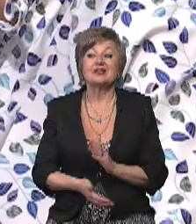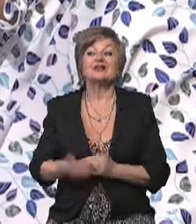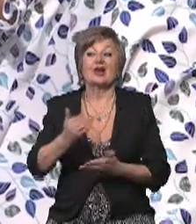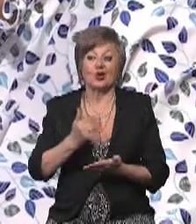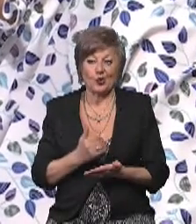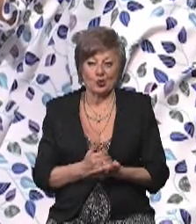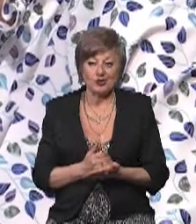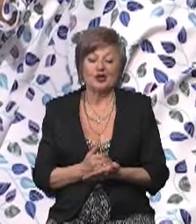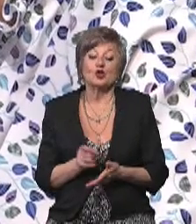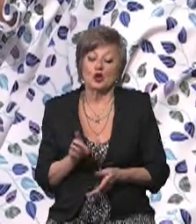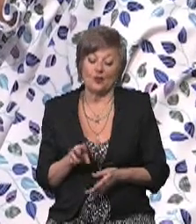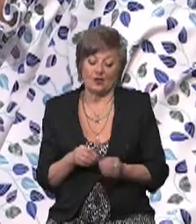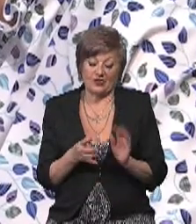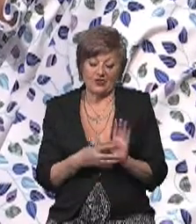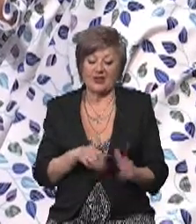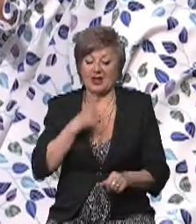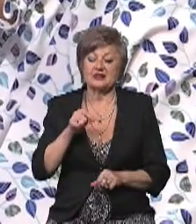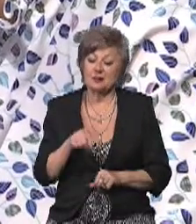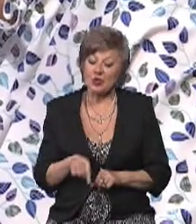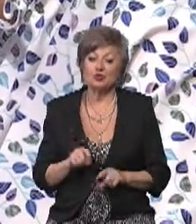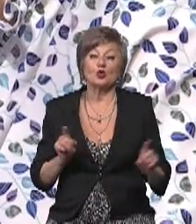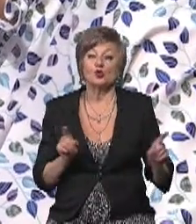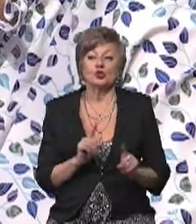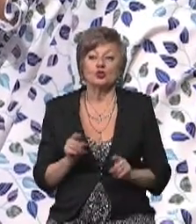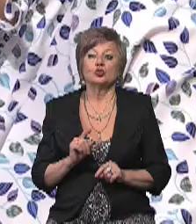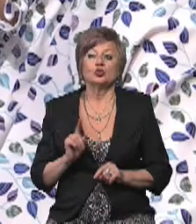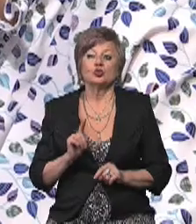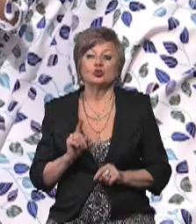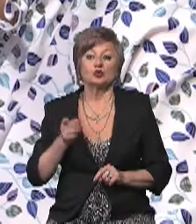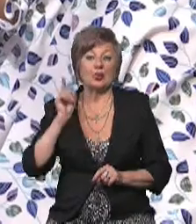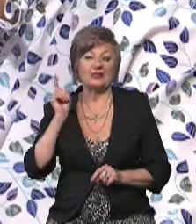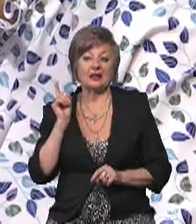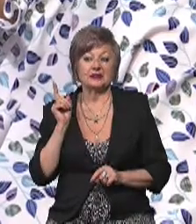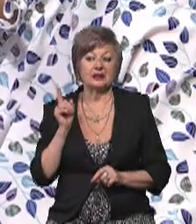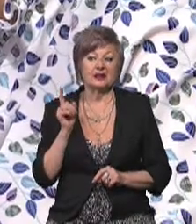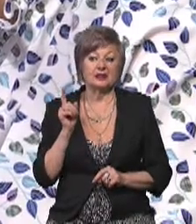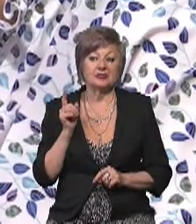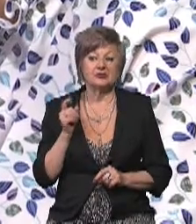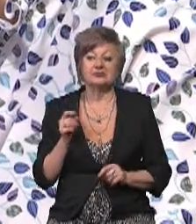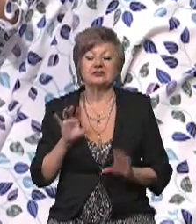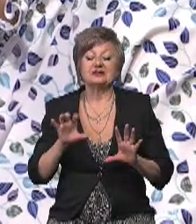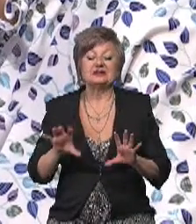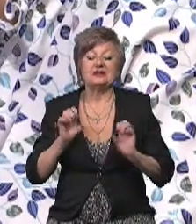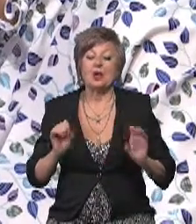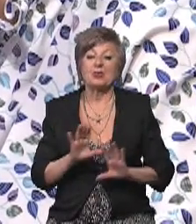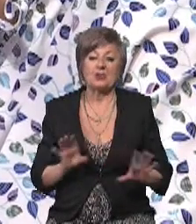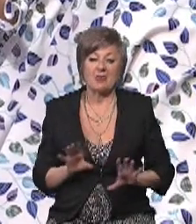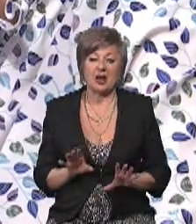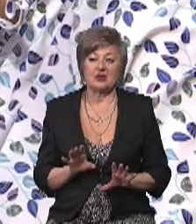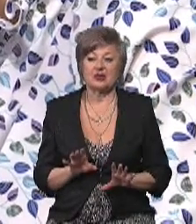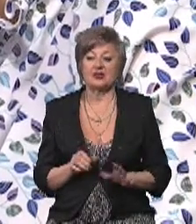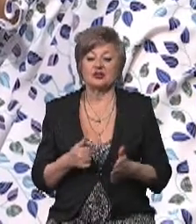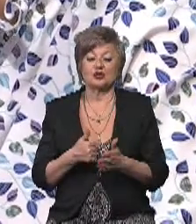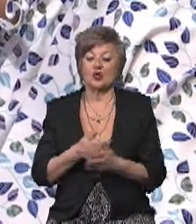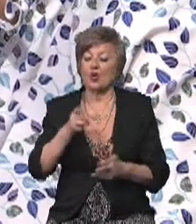але вже в 2019 році, що те, що тоді не приймались або до кінця